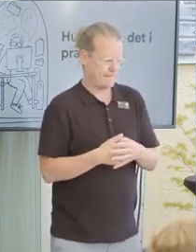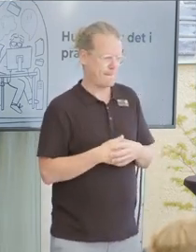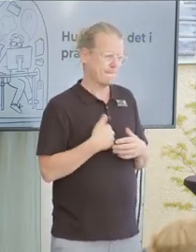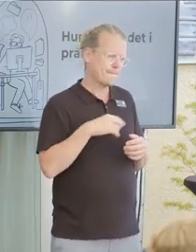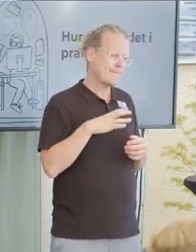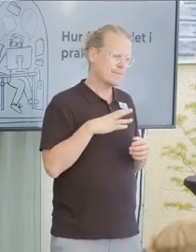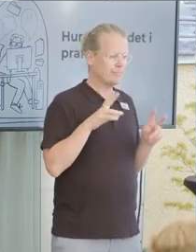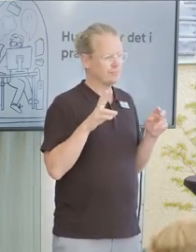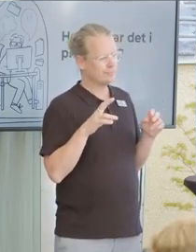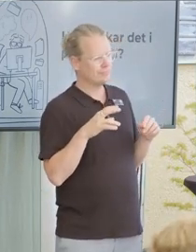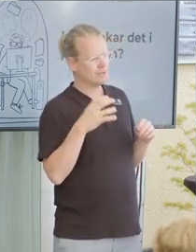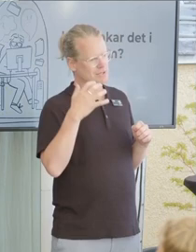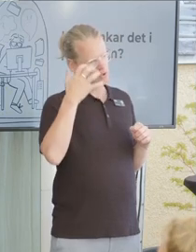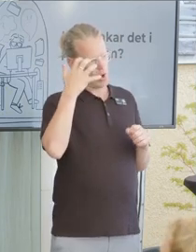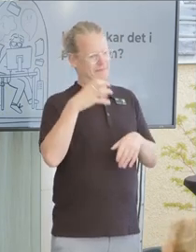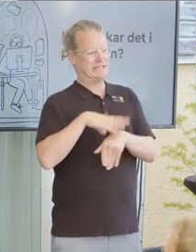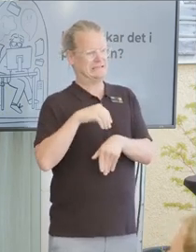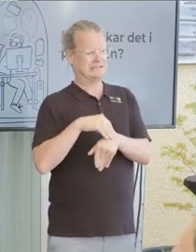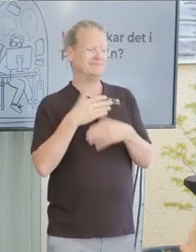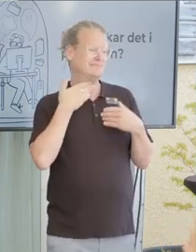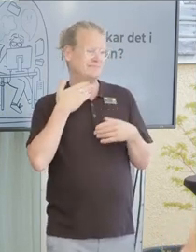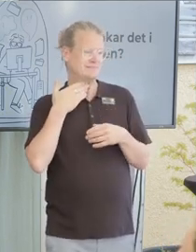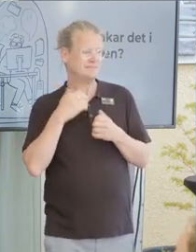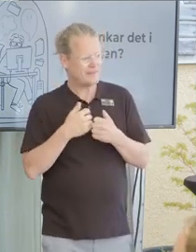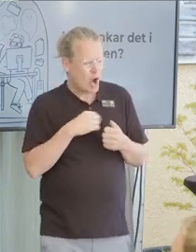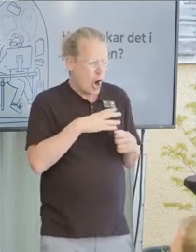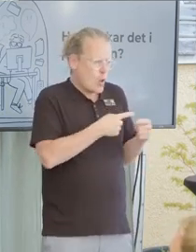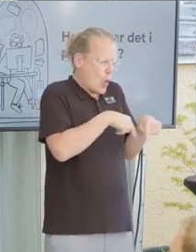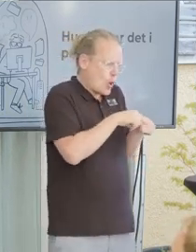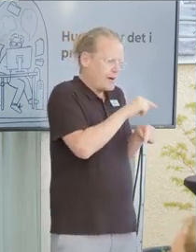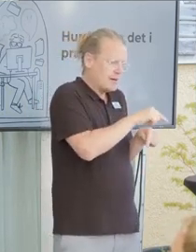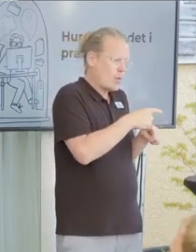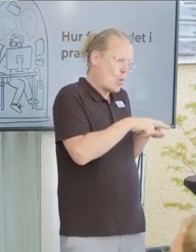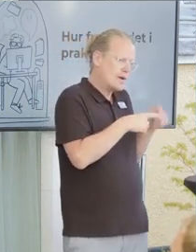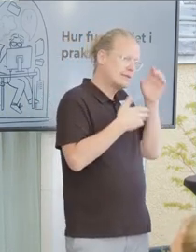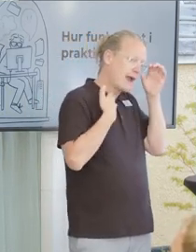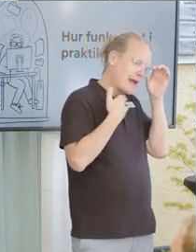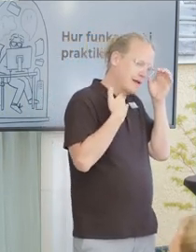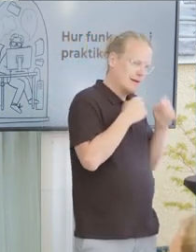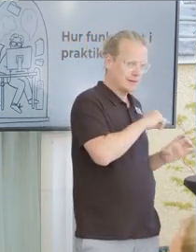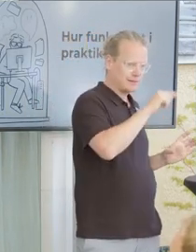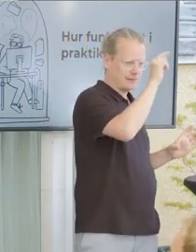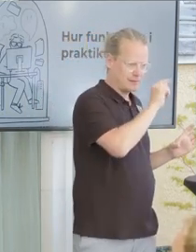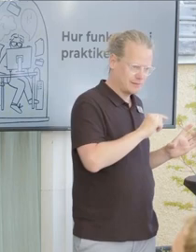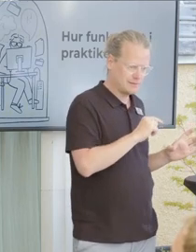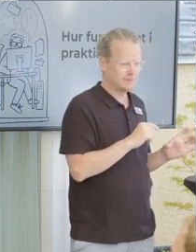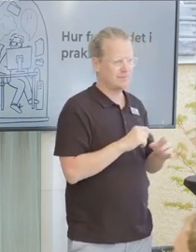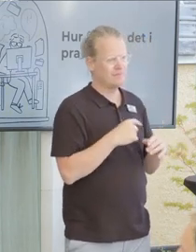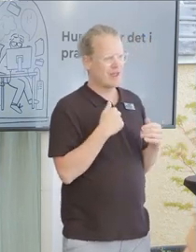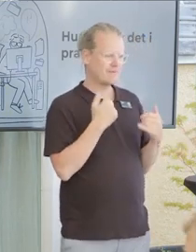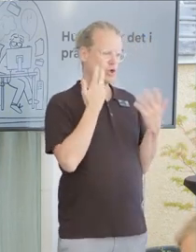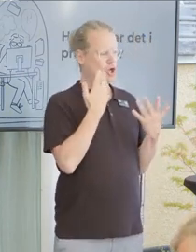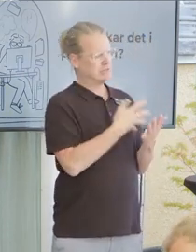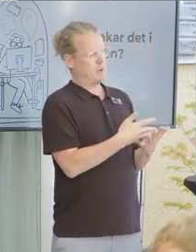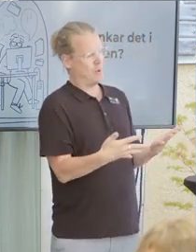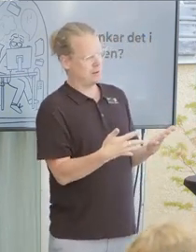har alla lokala varianter på dialekter och vi har vardagsspråket när man ringer in och säger vad ska du göra? Men jag ska vattna